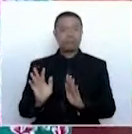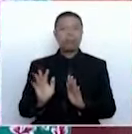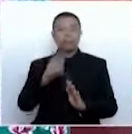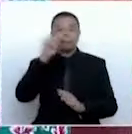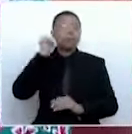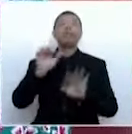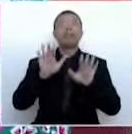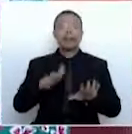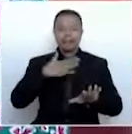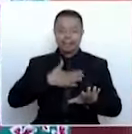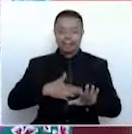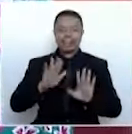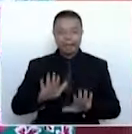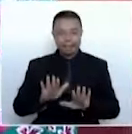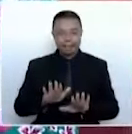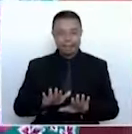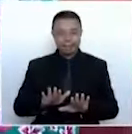Bapak Ibu mohon tenang.